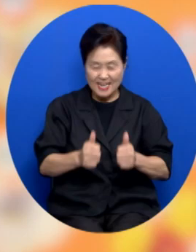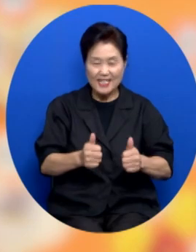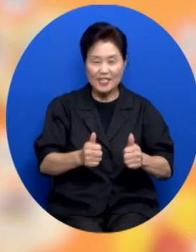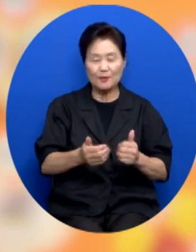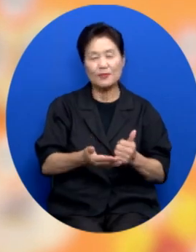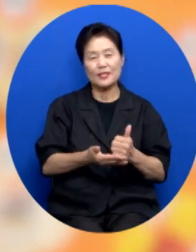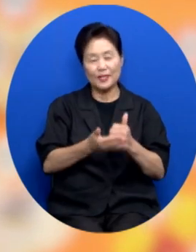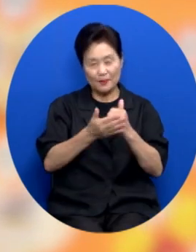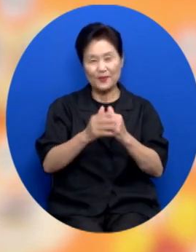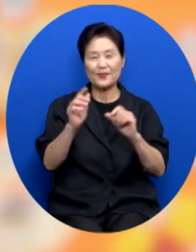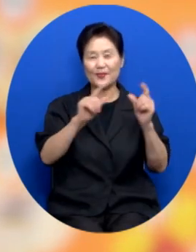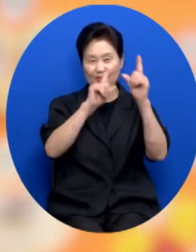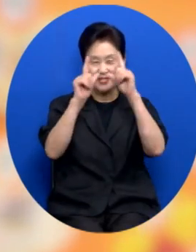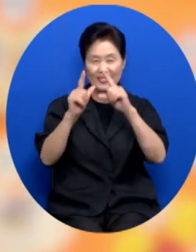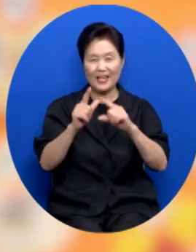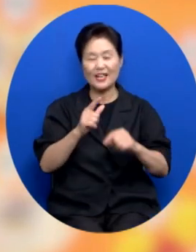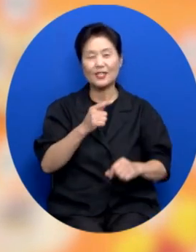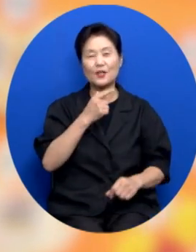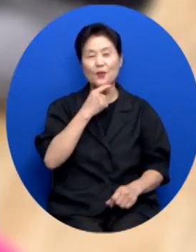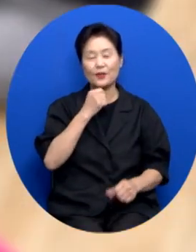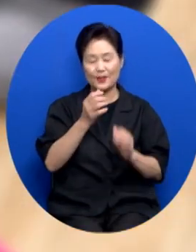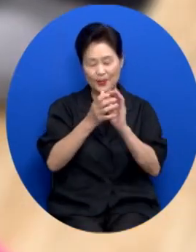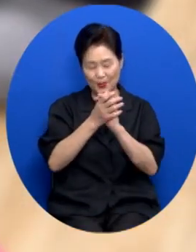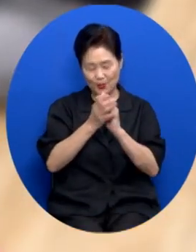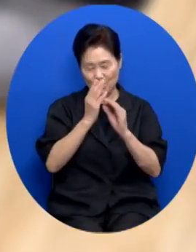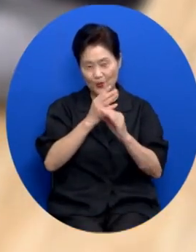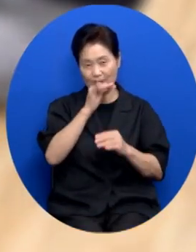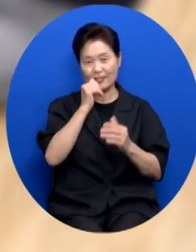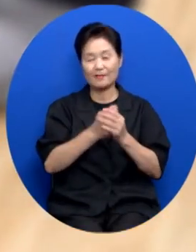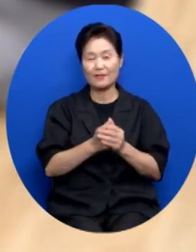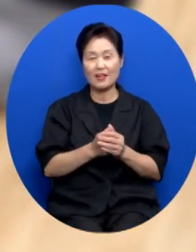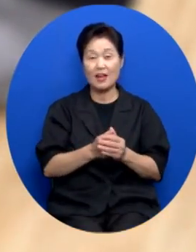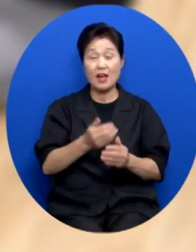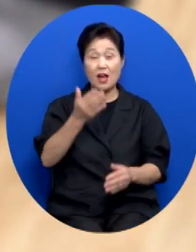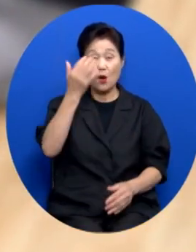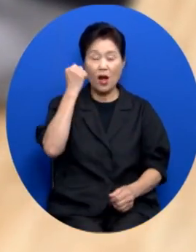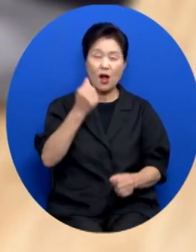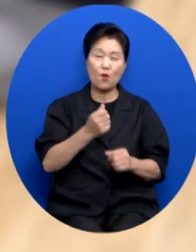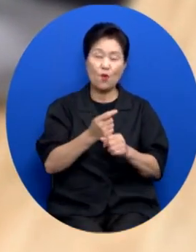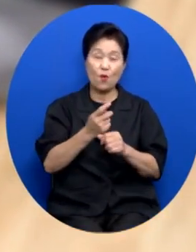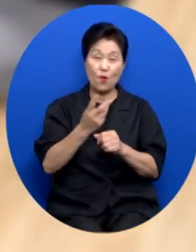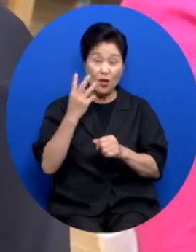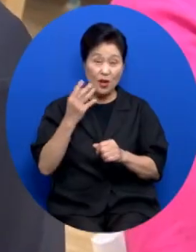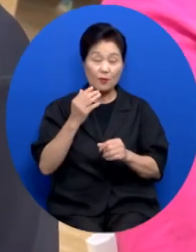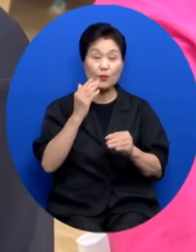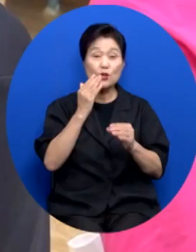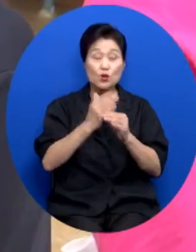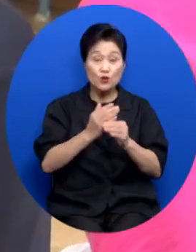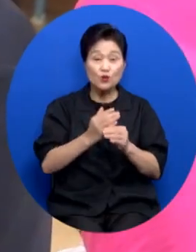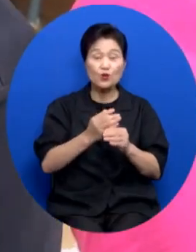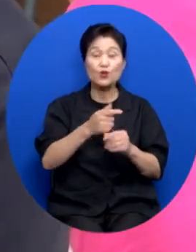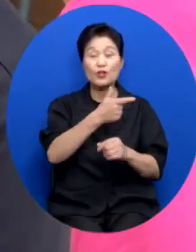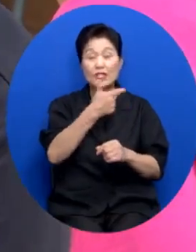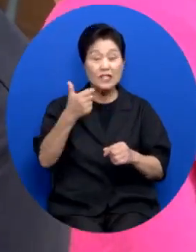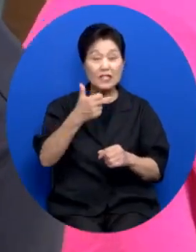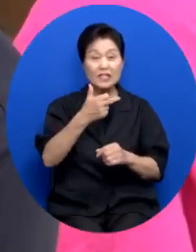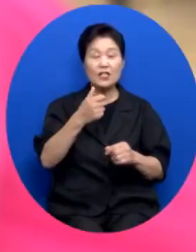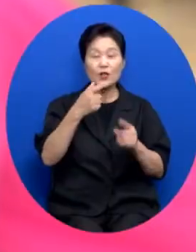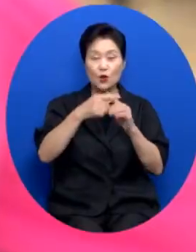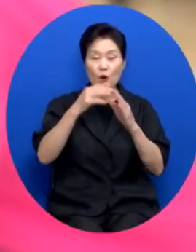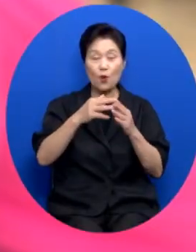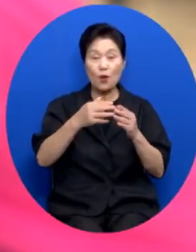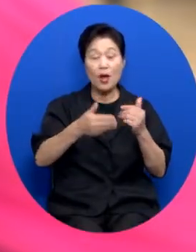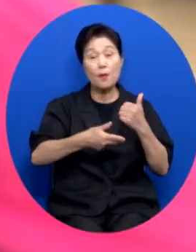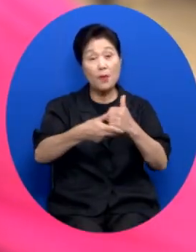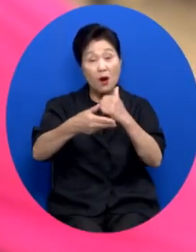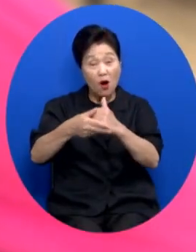달려갈 수 있기를 위해서 기도하고 있어요. 과거 수차례 중대형 교회 목회자로의 청빙과 대기업에서